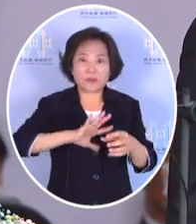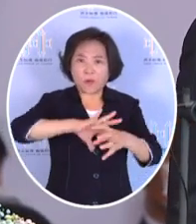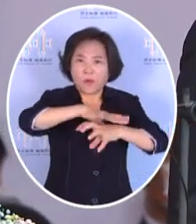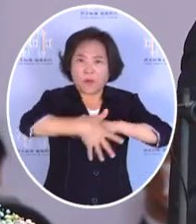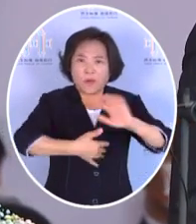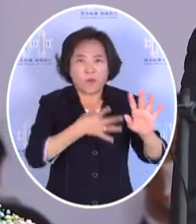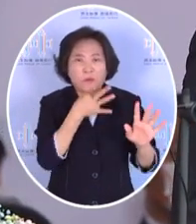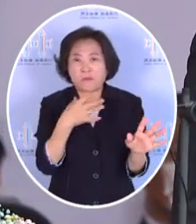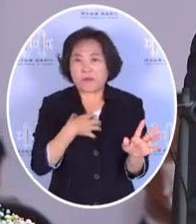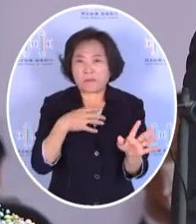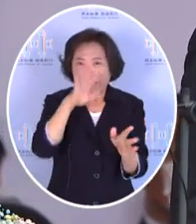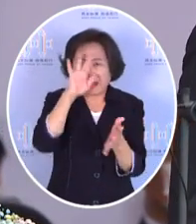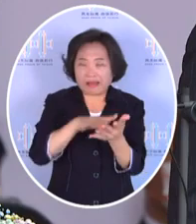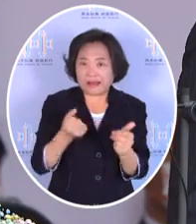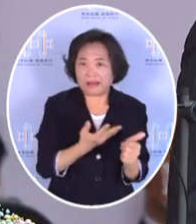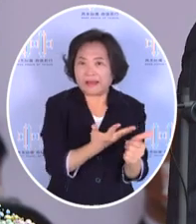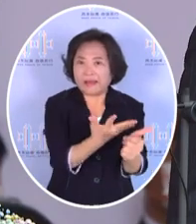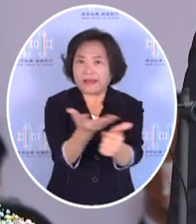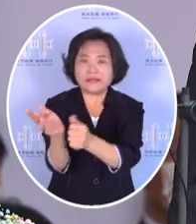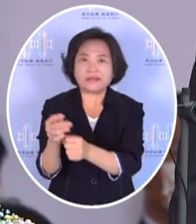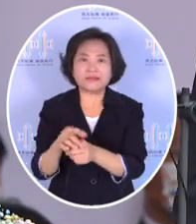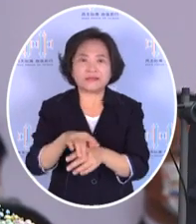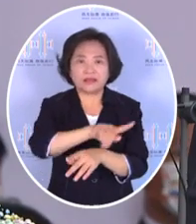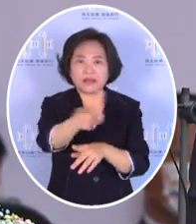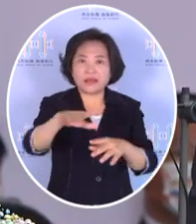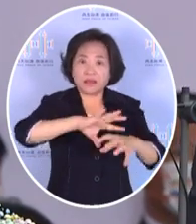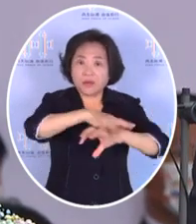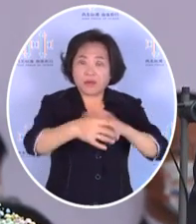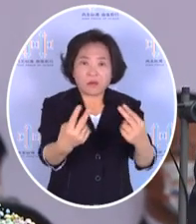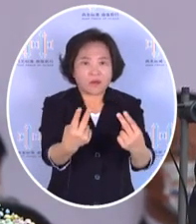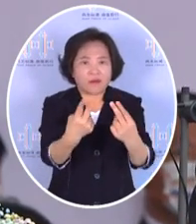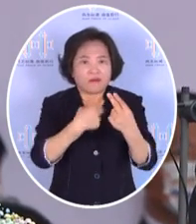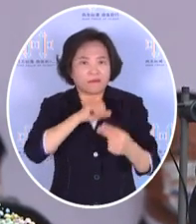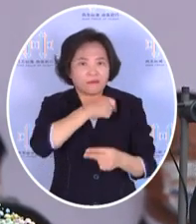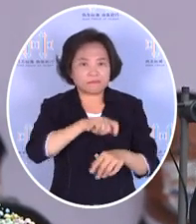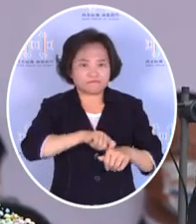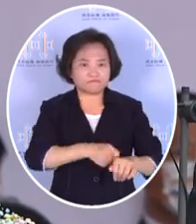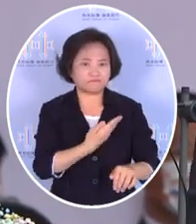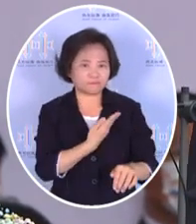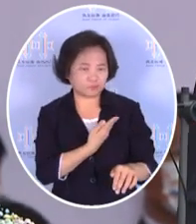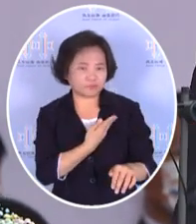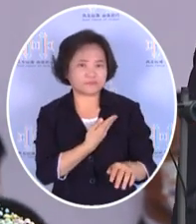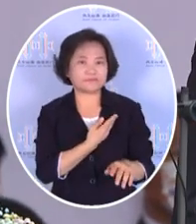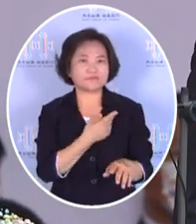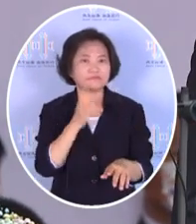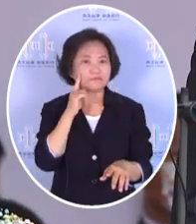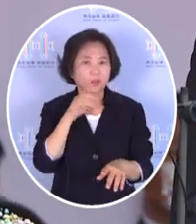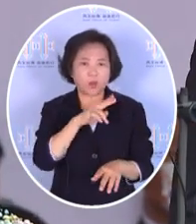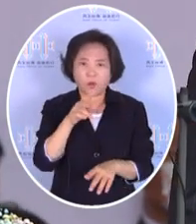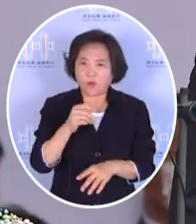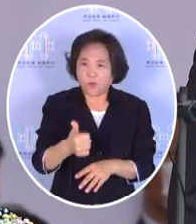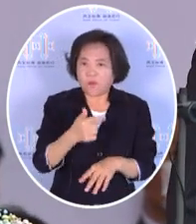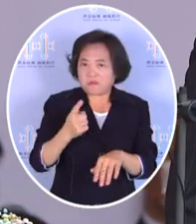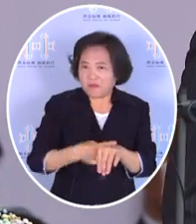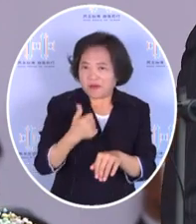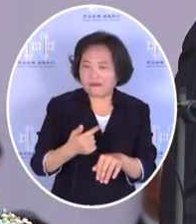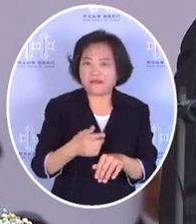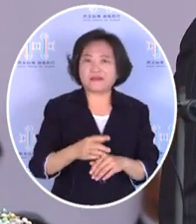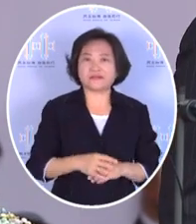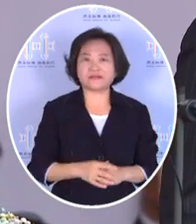危机，才让国际社会看到台湾坚韧之岛的特质和能